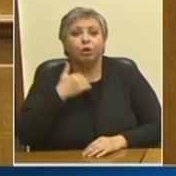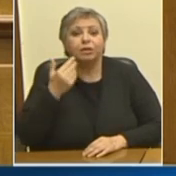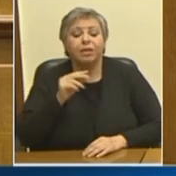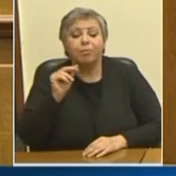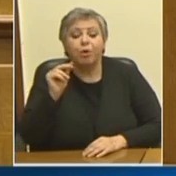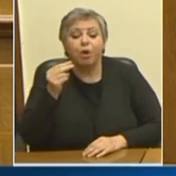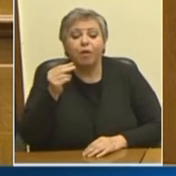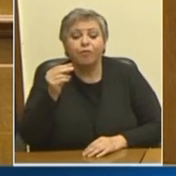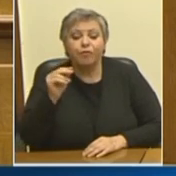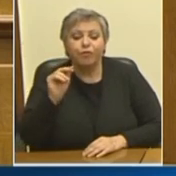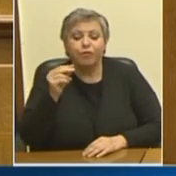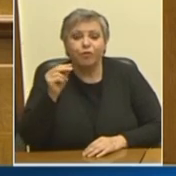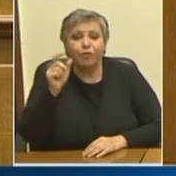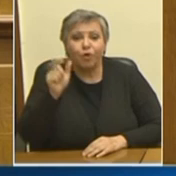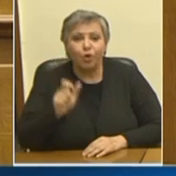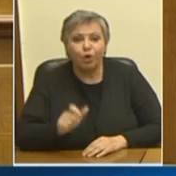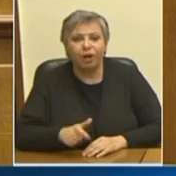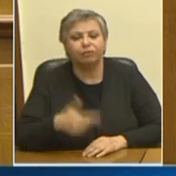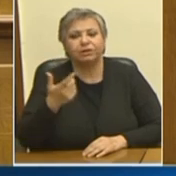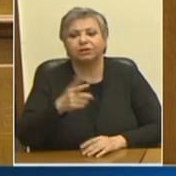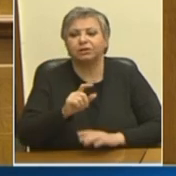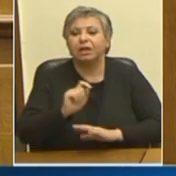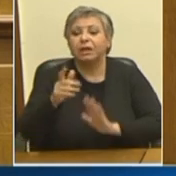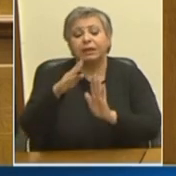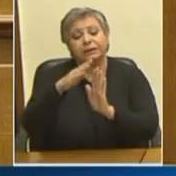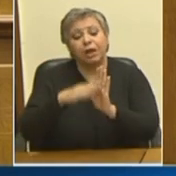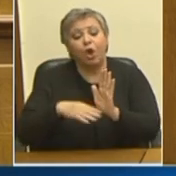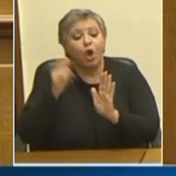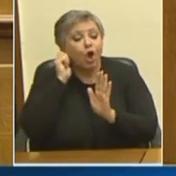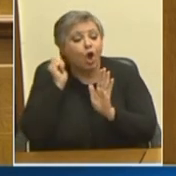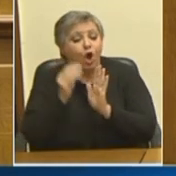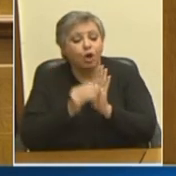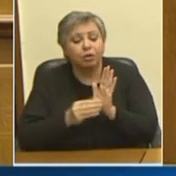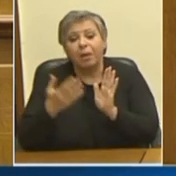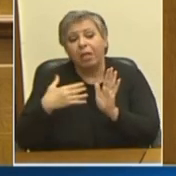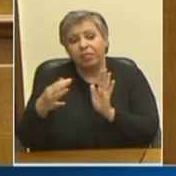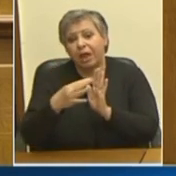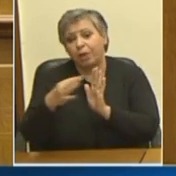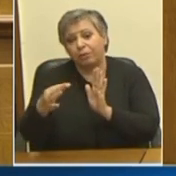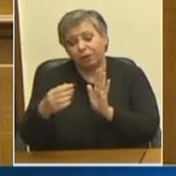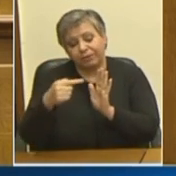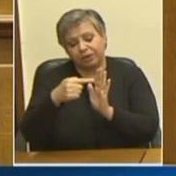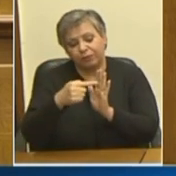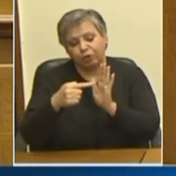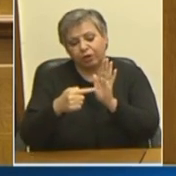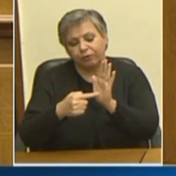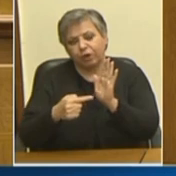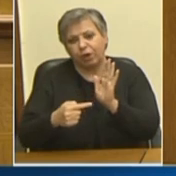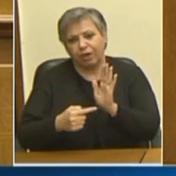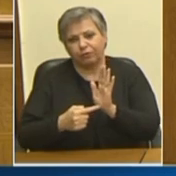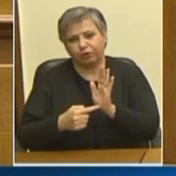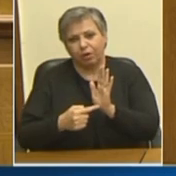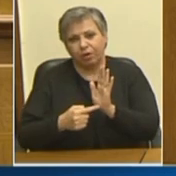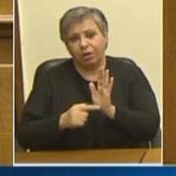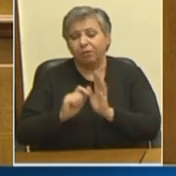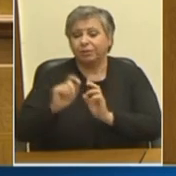πίνακες σε φίλους του υπουργούς, διόρισε αυτούς, διόρισε τους άλλους. Αφού